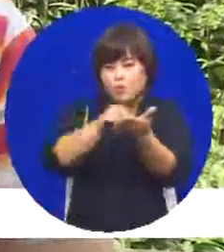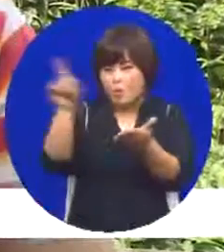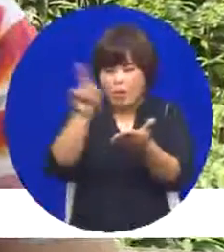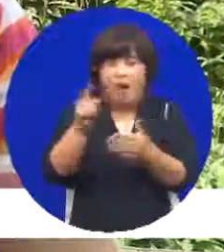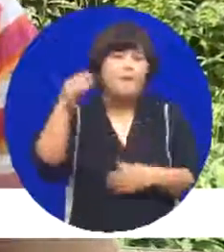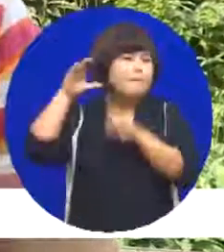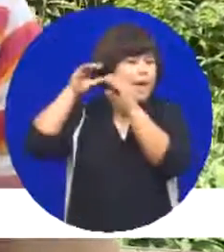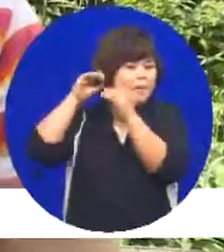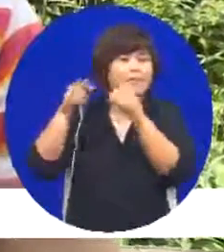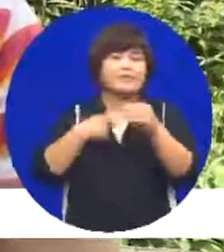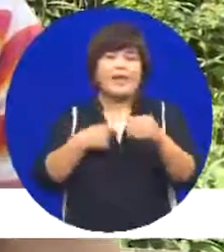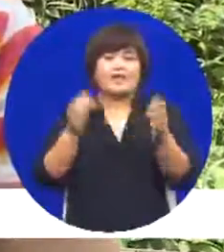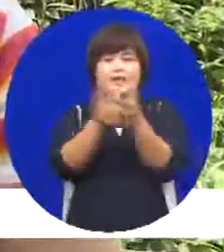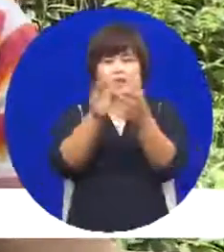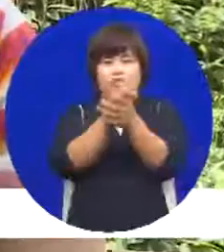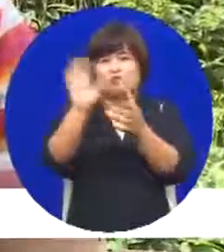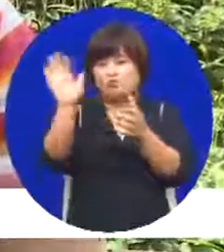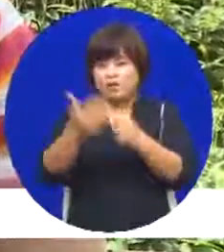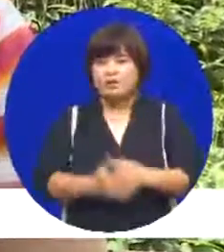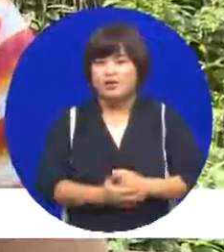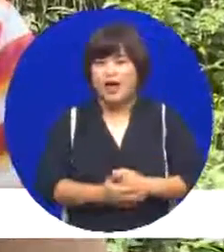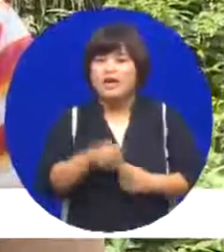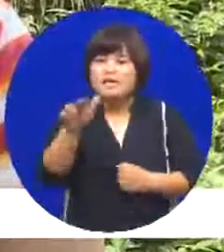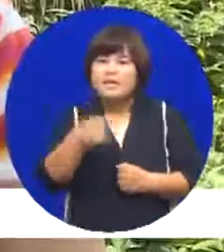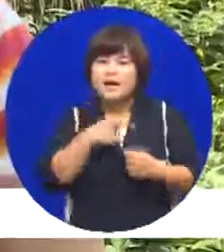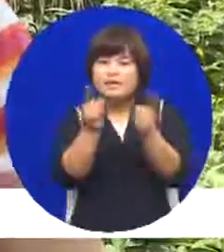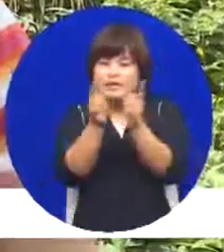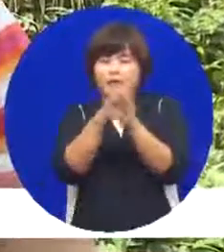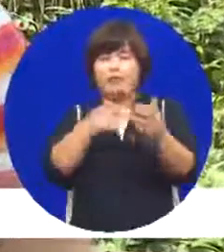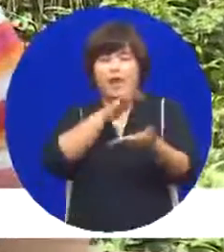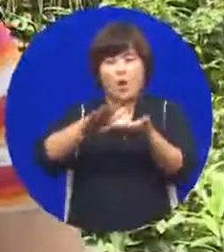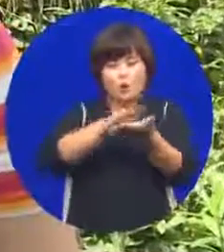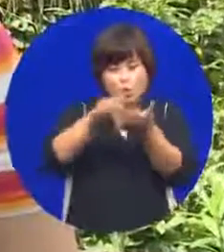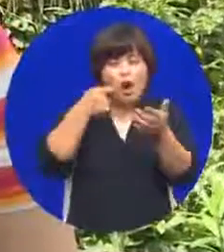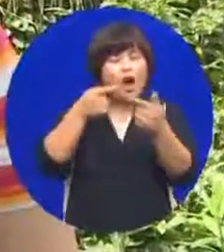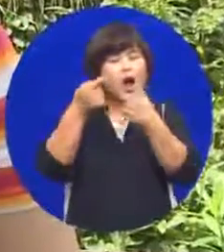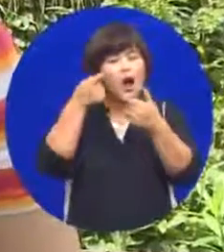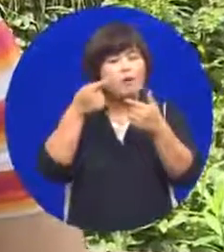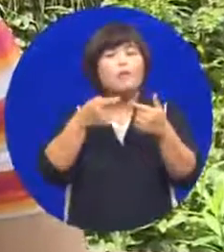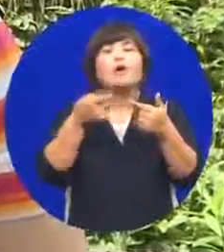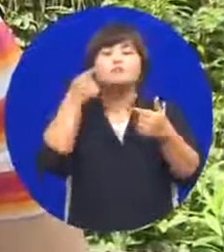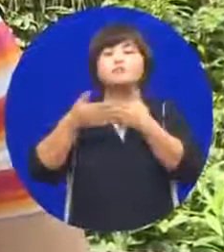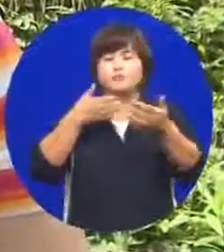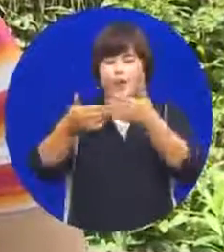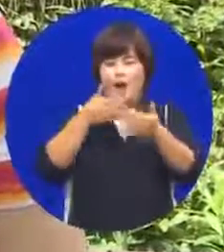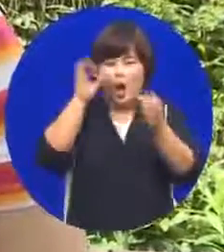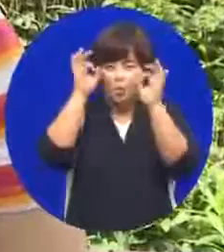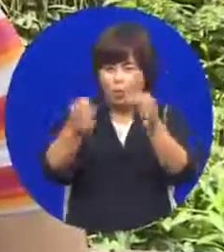주제는요, 매미는 내 친구란 제목으로 매미의 한 사리 얘기를 하고요. 그것을 직접 놀이를 통해서